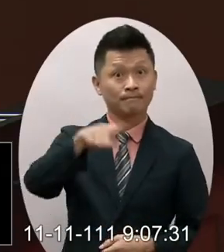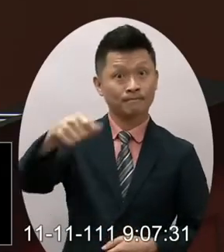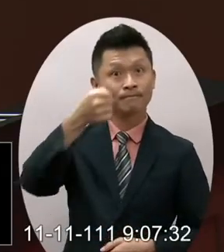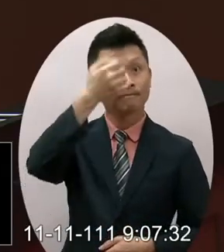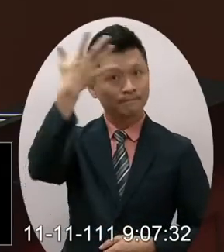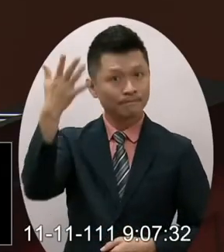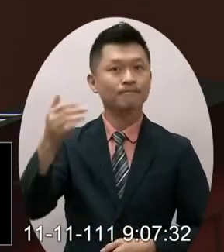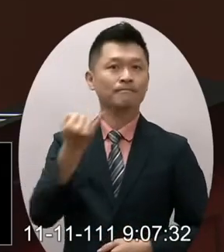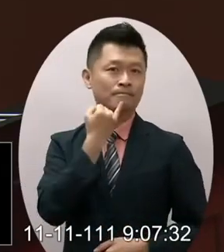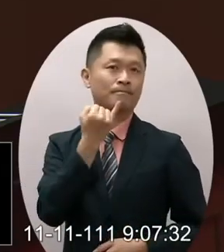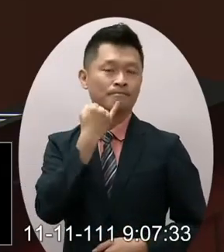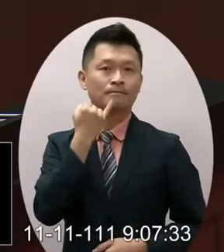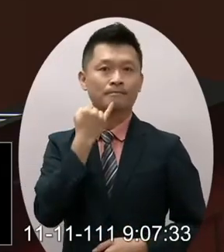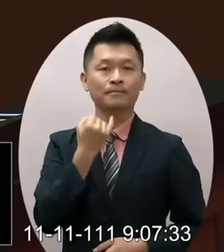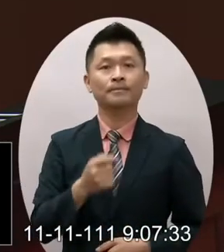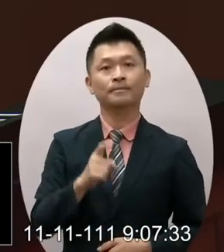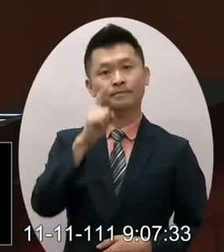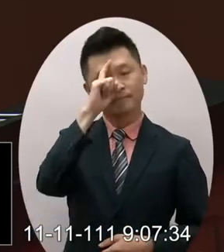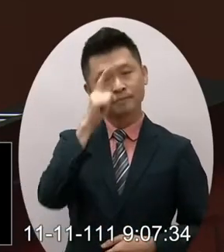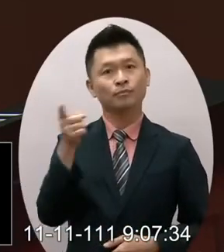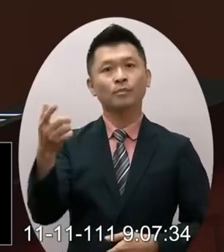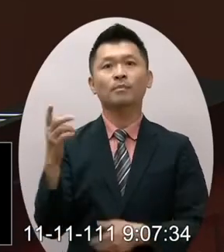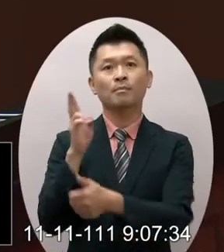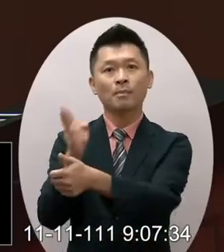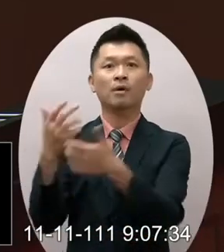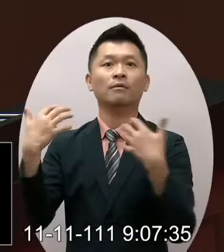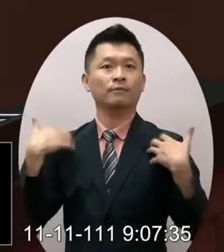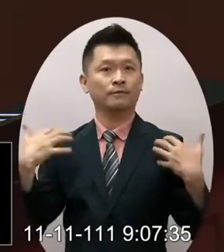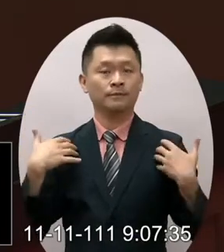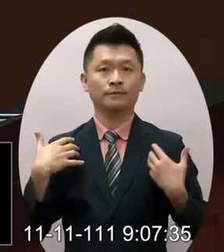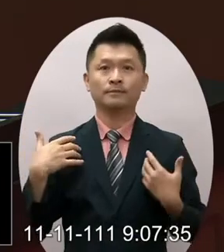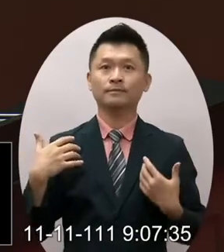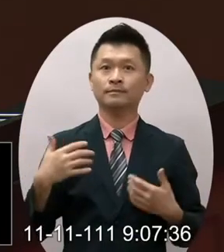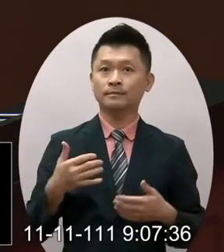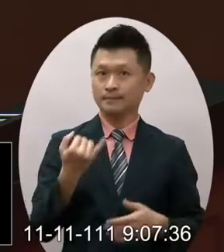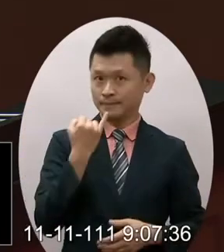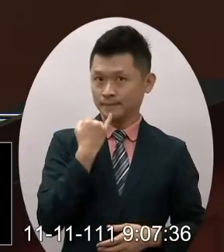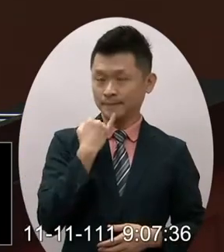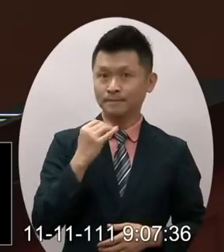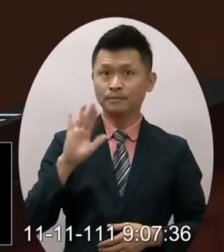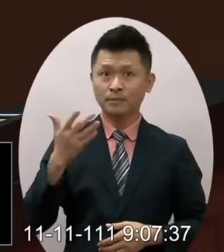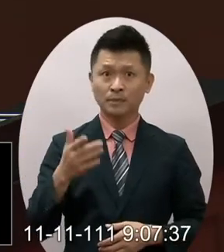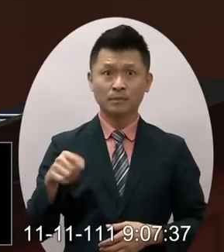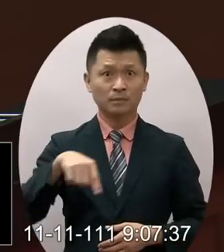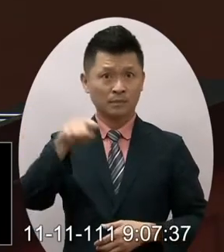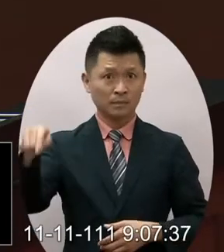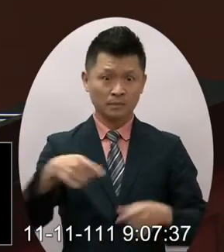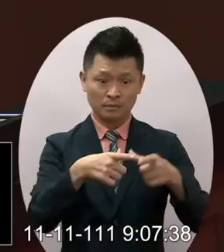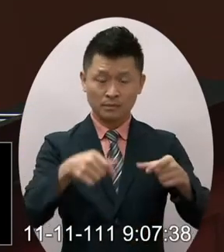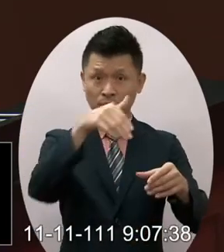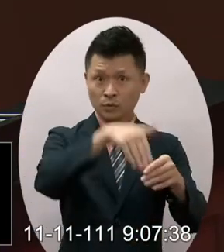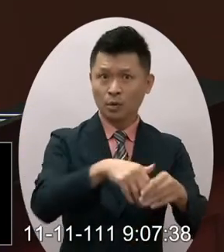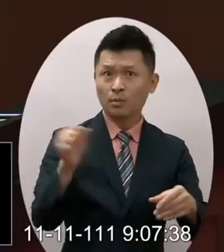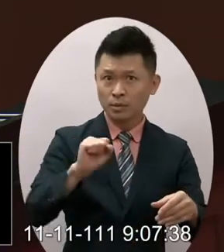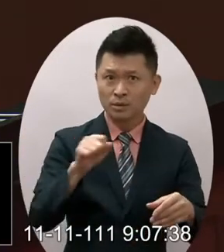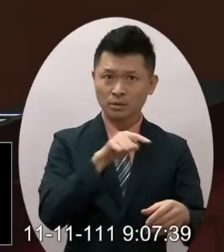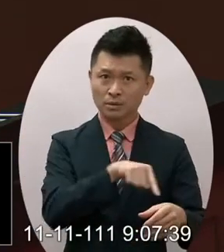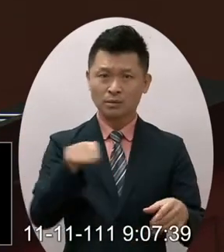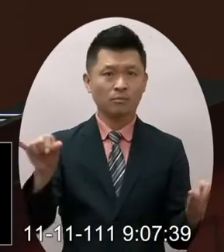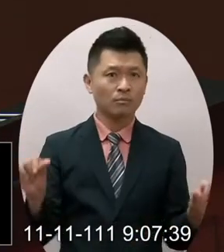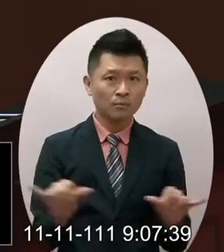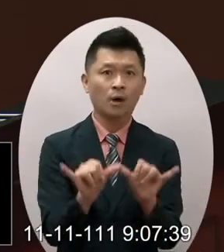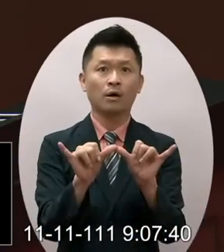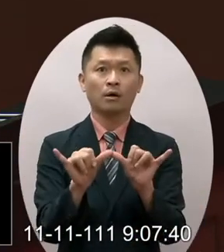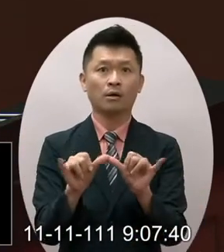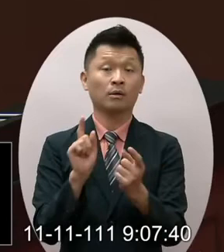会愿意给他们有许多的义务以及责任，但是不让他们有投票权利的矛盾做法，等于